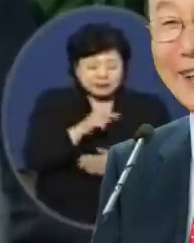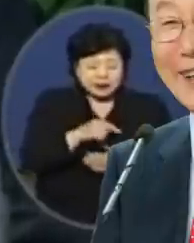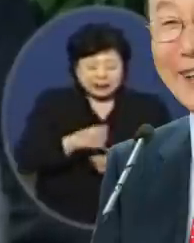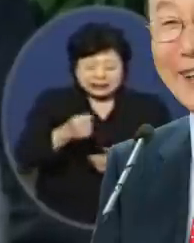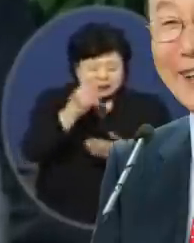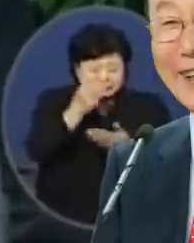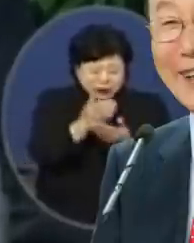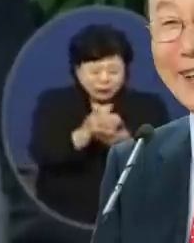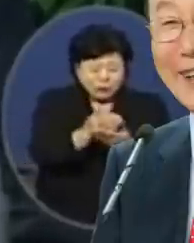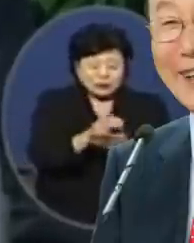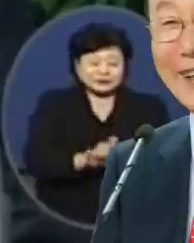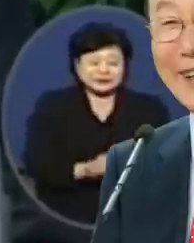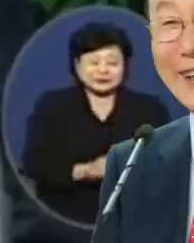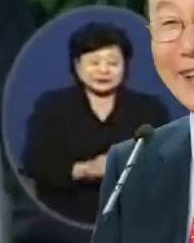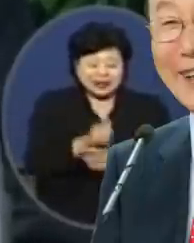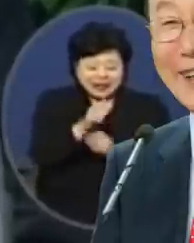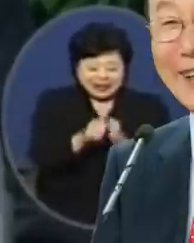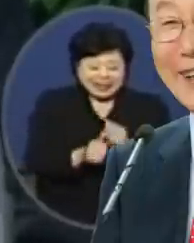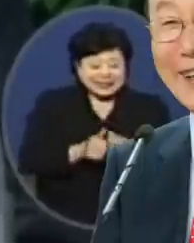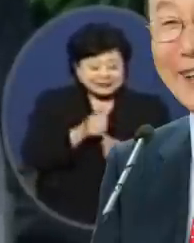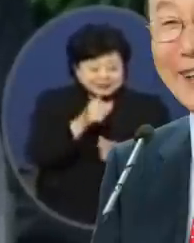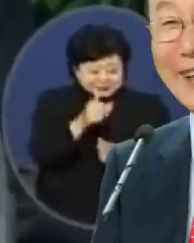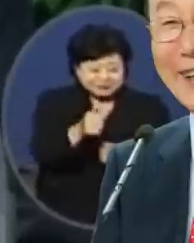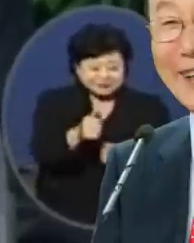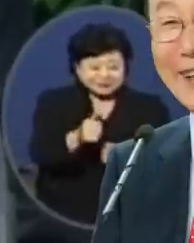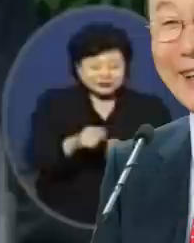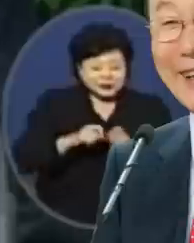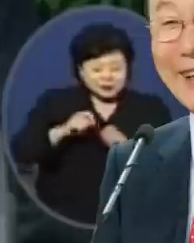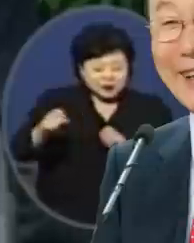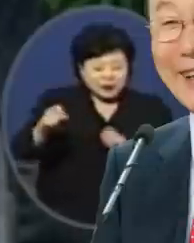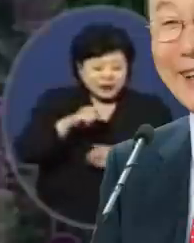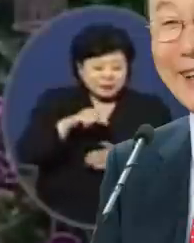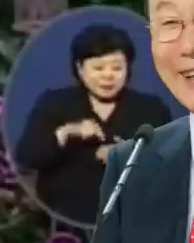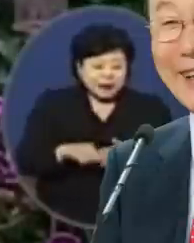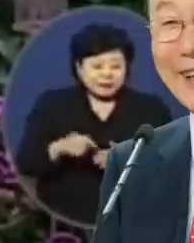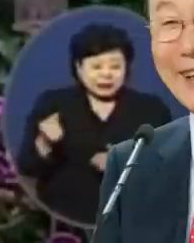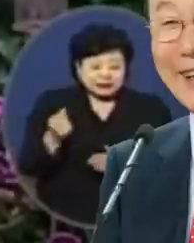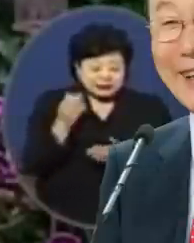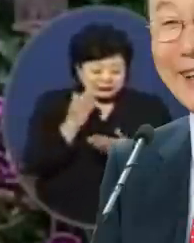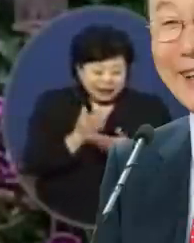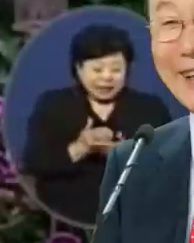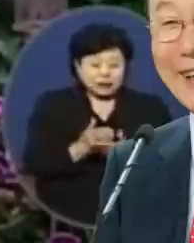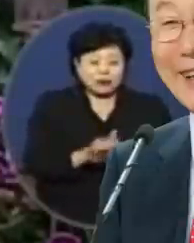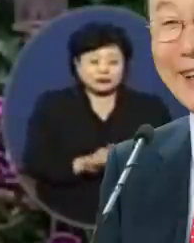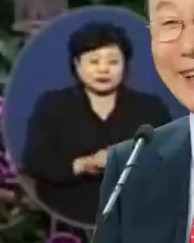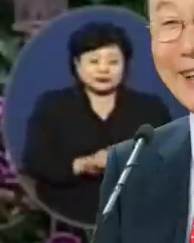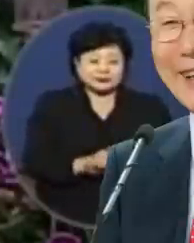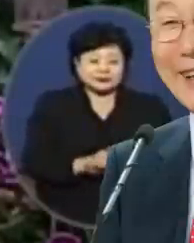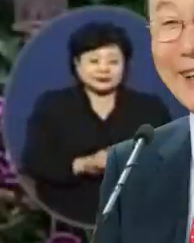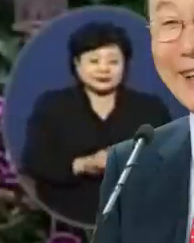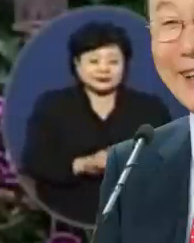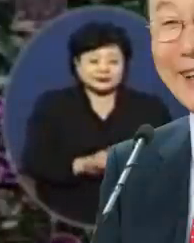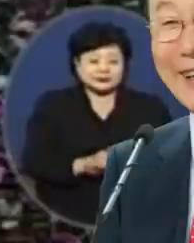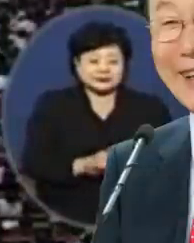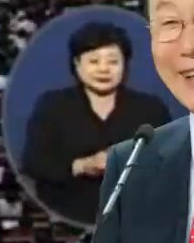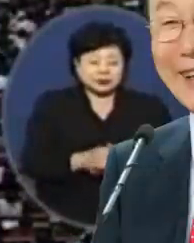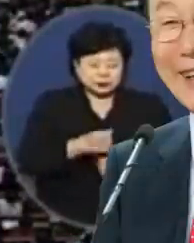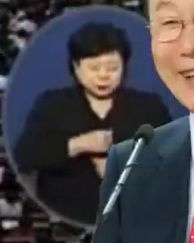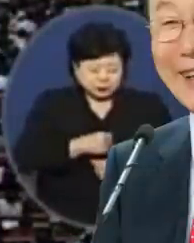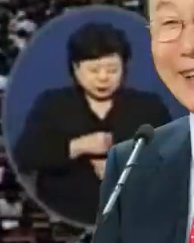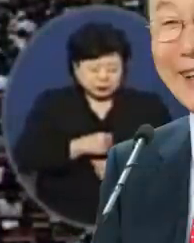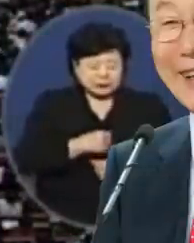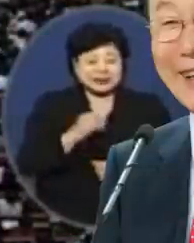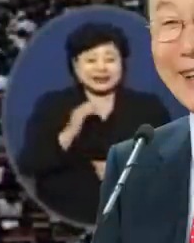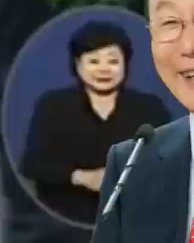마음 갖지 말고 하나님을 멀리하는 마음이 생기지 않도록 조심을 해야